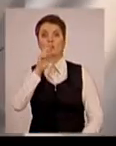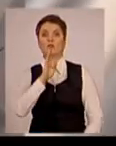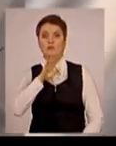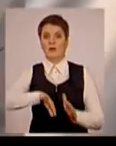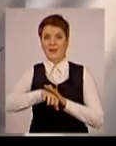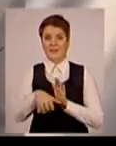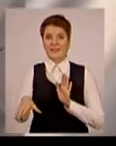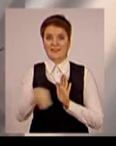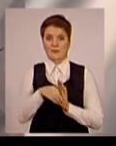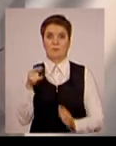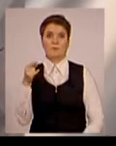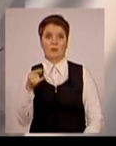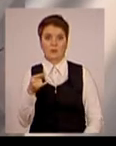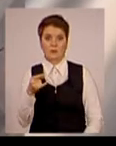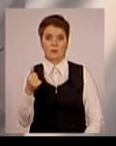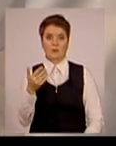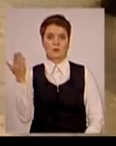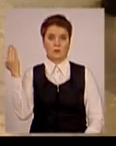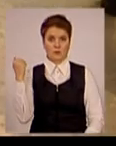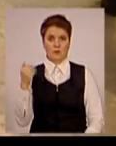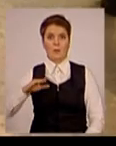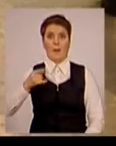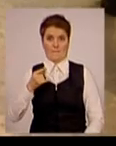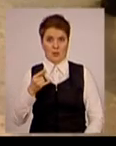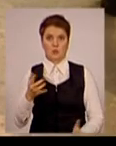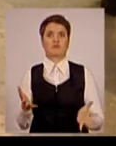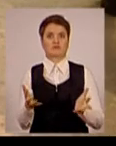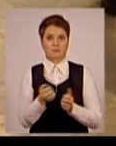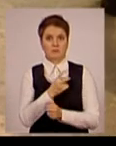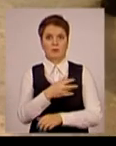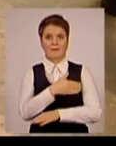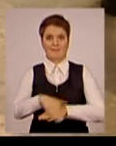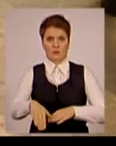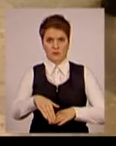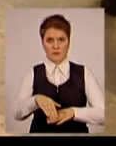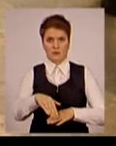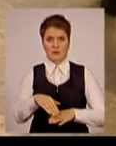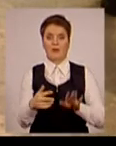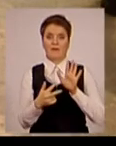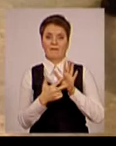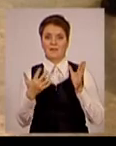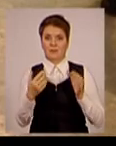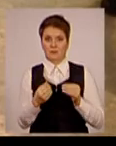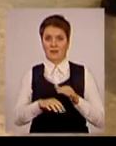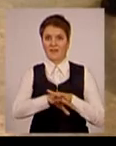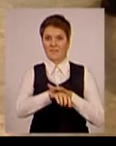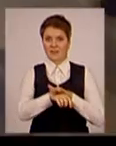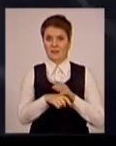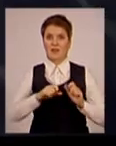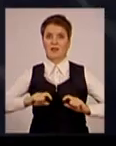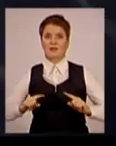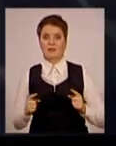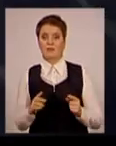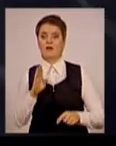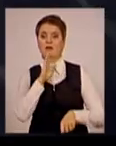тиждень тому. Згодом автомобіль знайшли на одній з вулиць Києва. Як повідомляють правоохоронці, 8 днів викрадачі тримали лікарку в